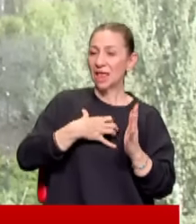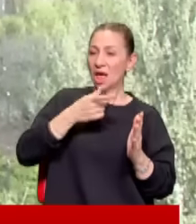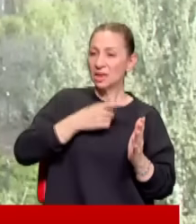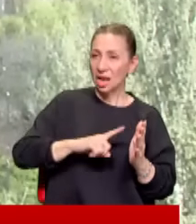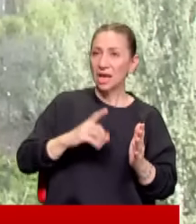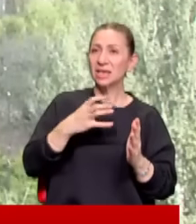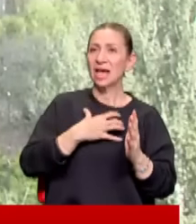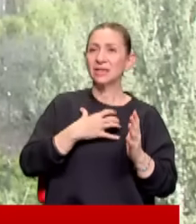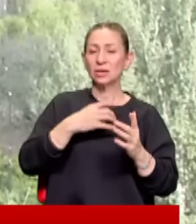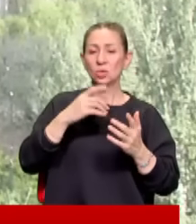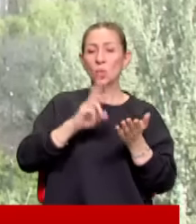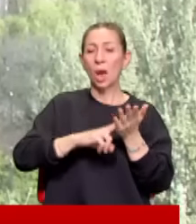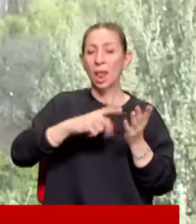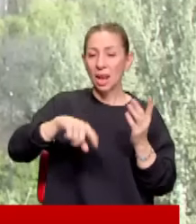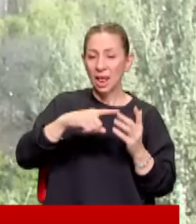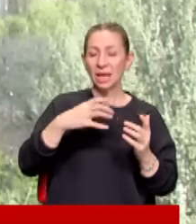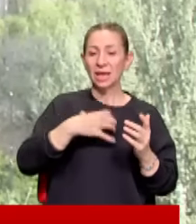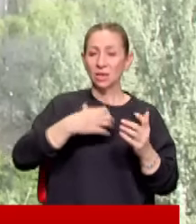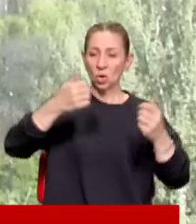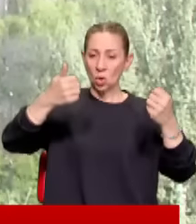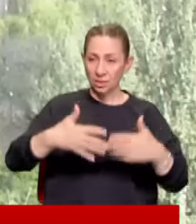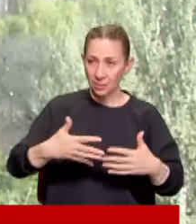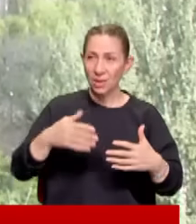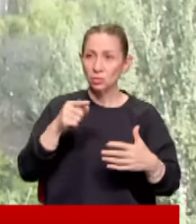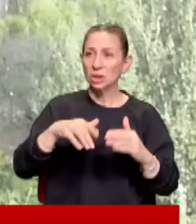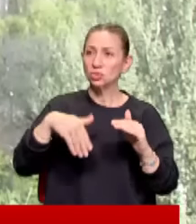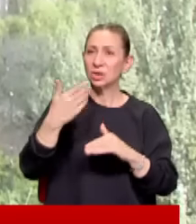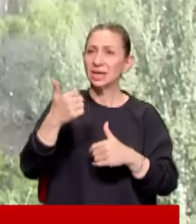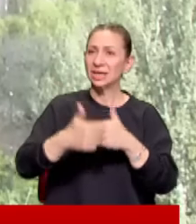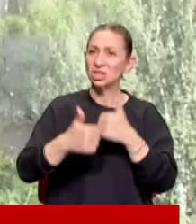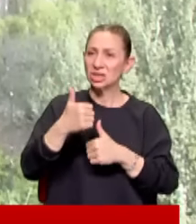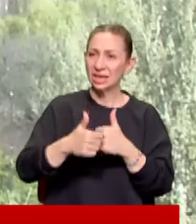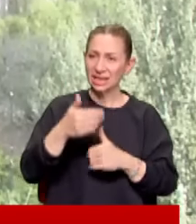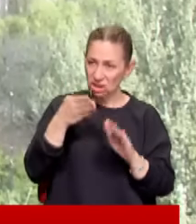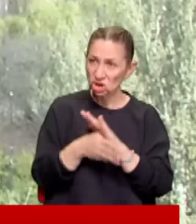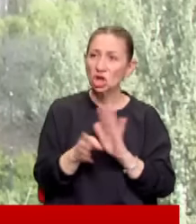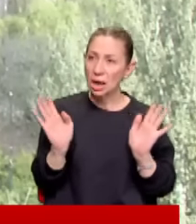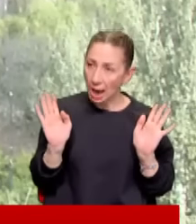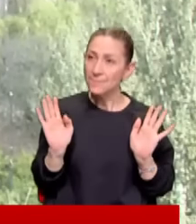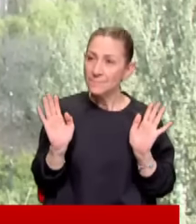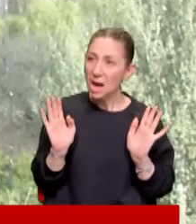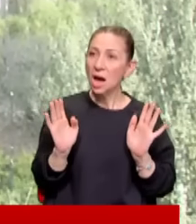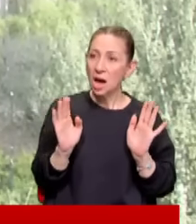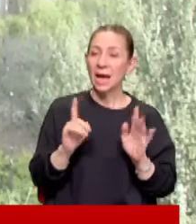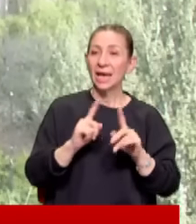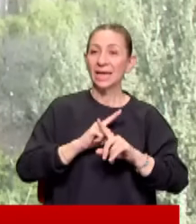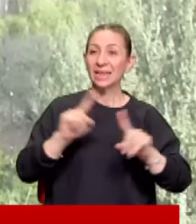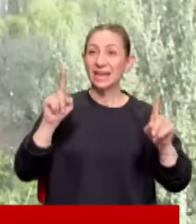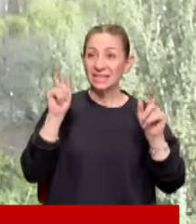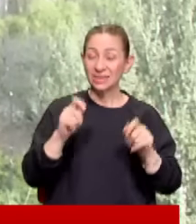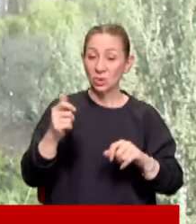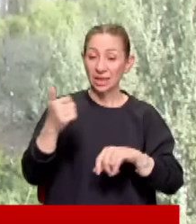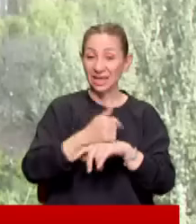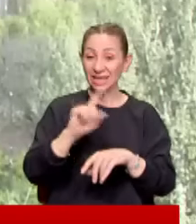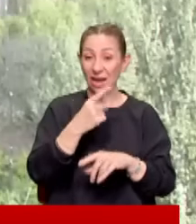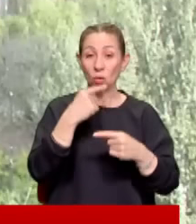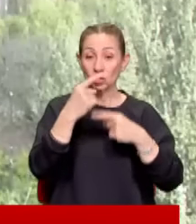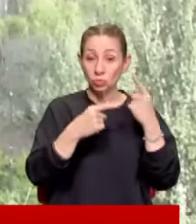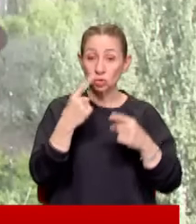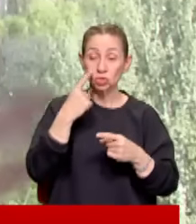kendi partilileriyle, kendi kurmay kadrosuyla bundan sonraki yarışlara da girecek ama itiraz ettiği o iktidar dili,